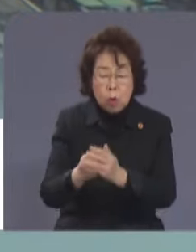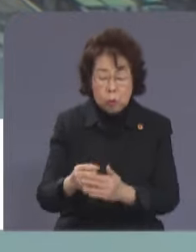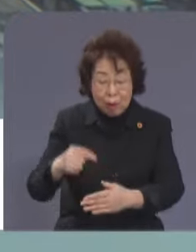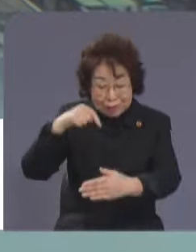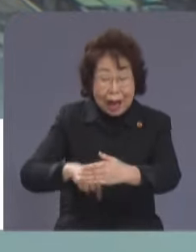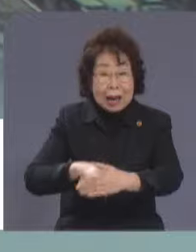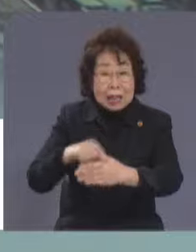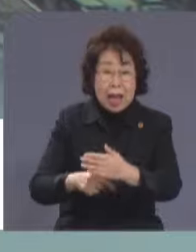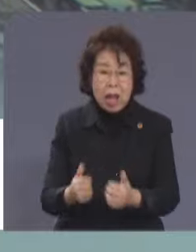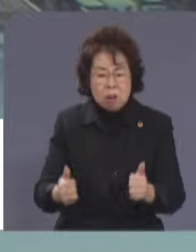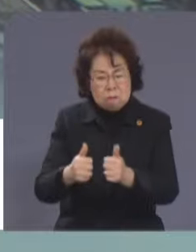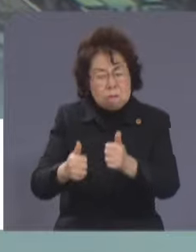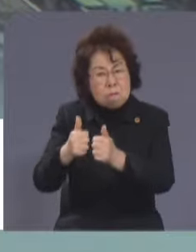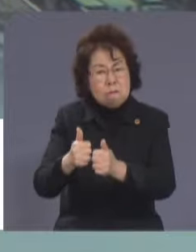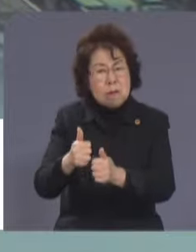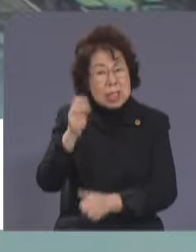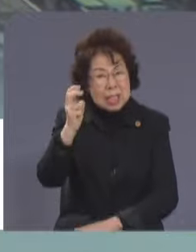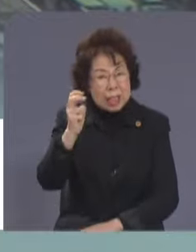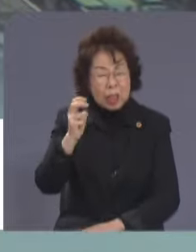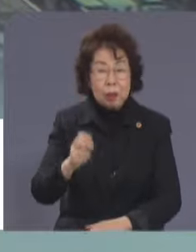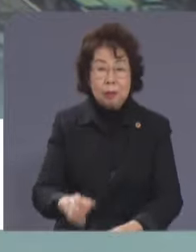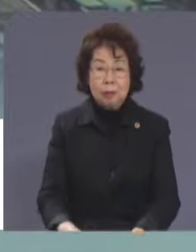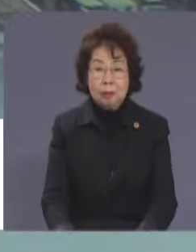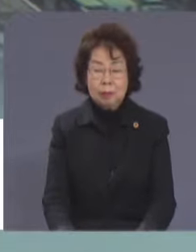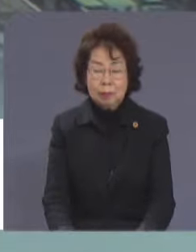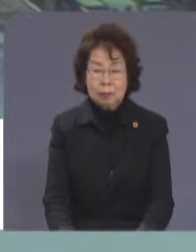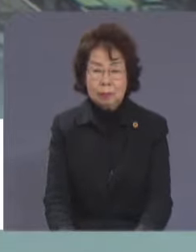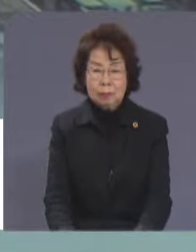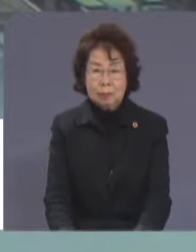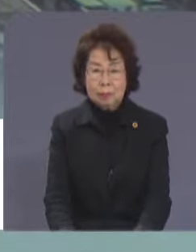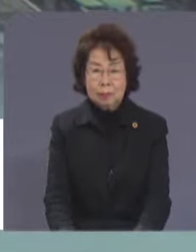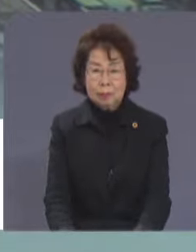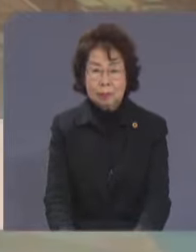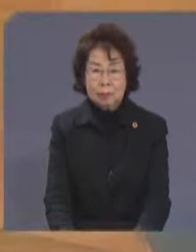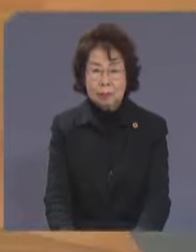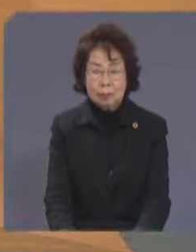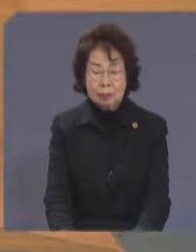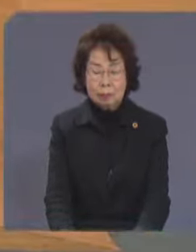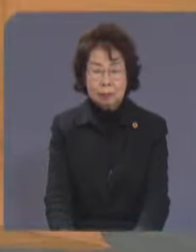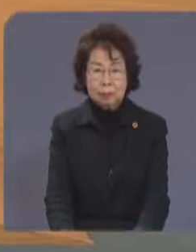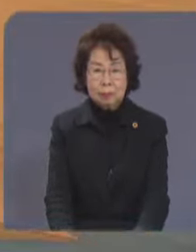당내 경쟁을 예고했습니다. 보도에 황영규 기자입니다.